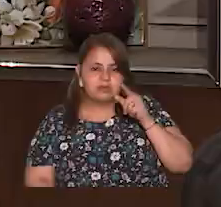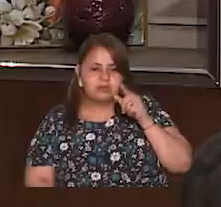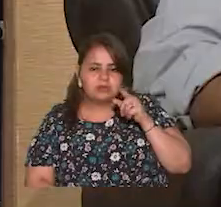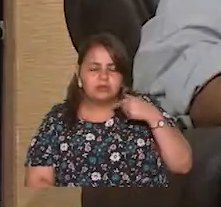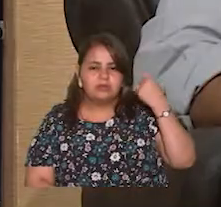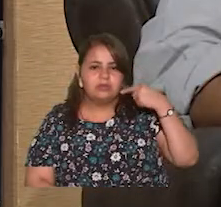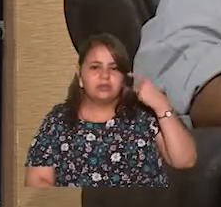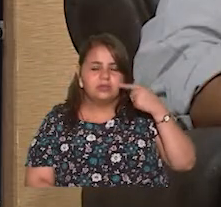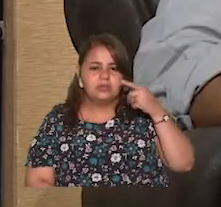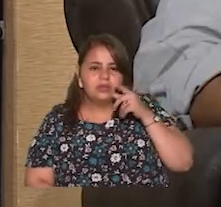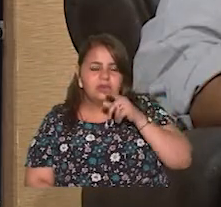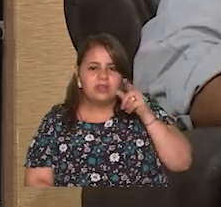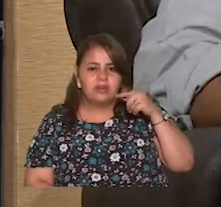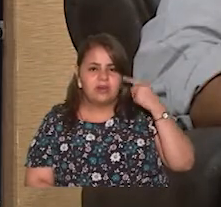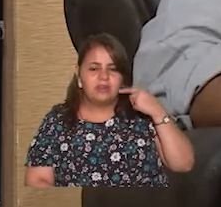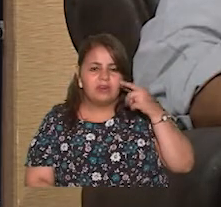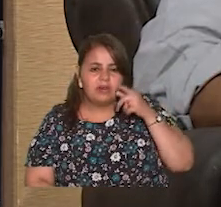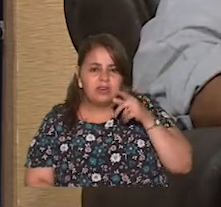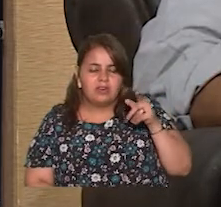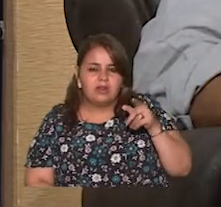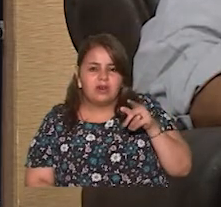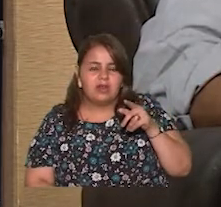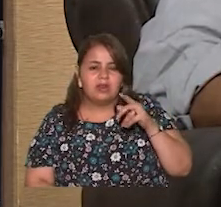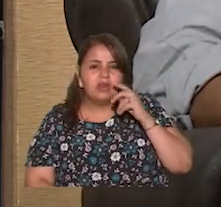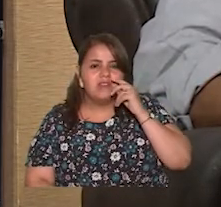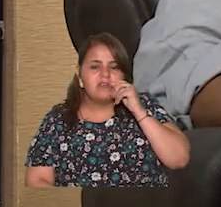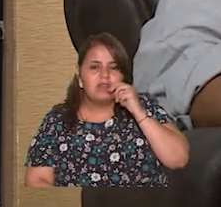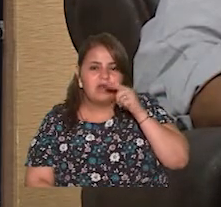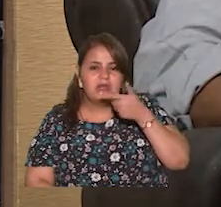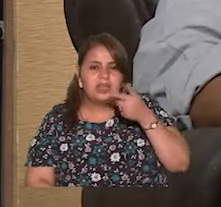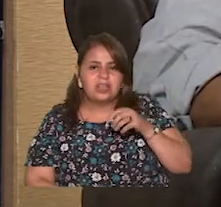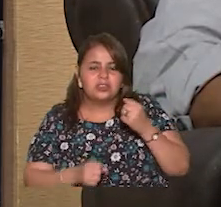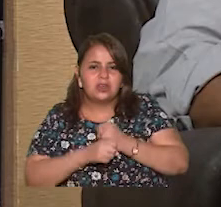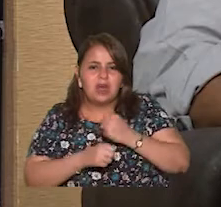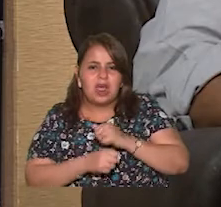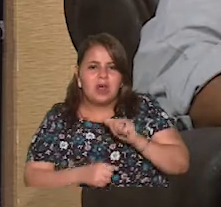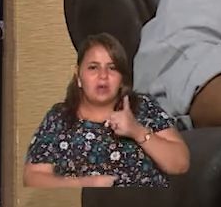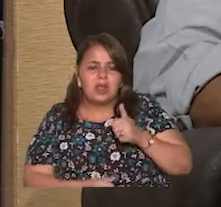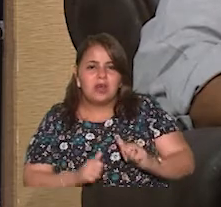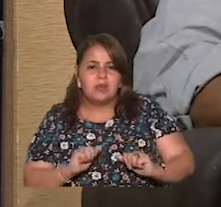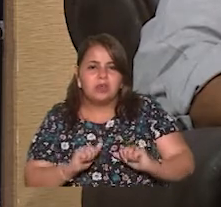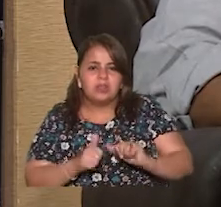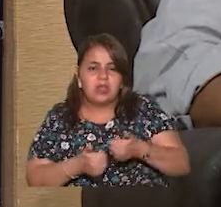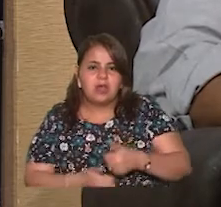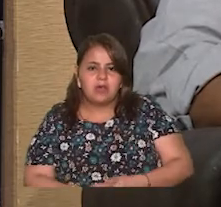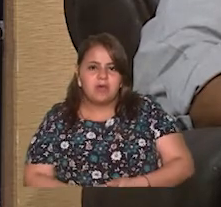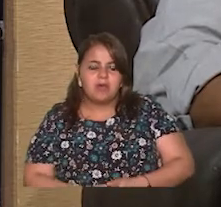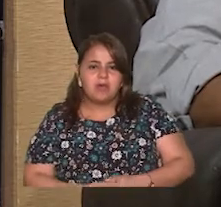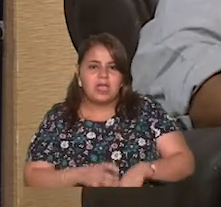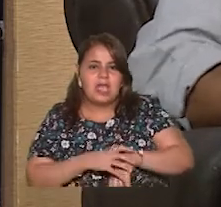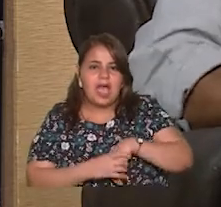فكرنا فيها من ناحية الأدوار، طبعا حاجة من أهم أدوار الرجل إن هو يكون مقدام، إن هو بتاع أفعال مش